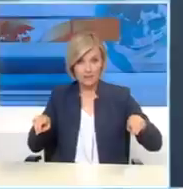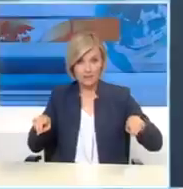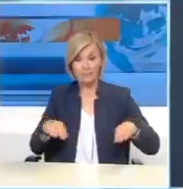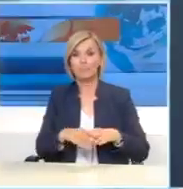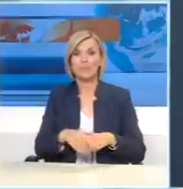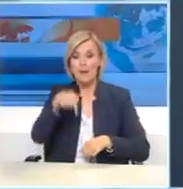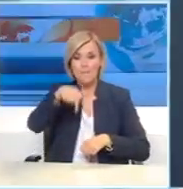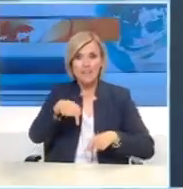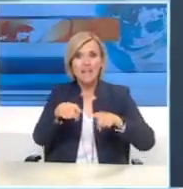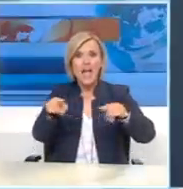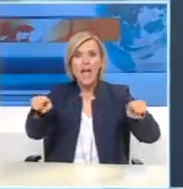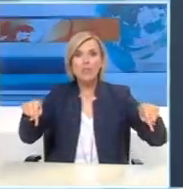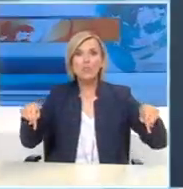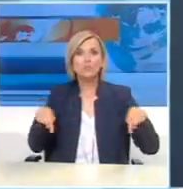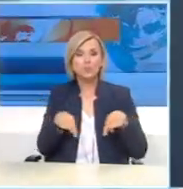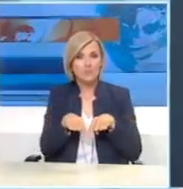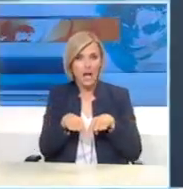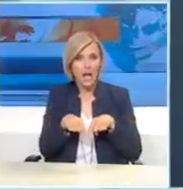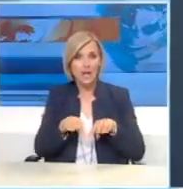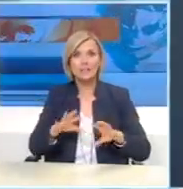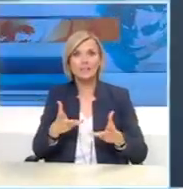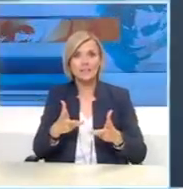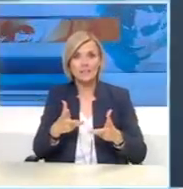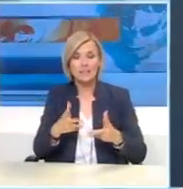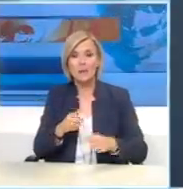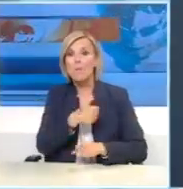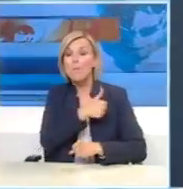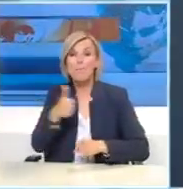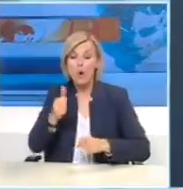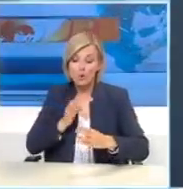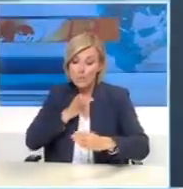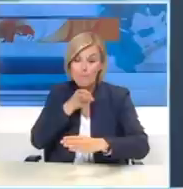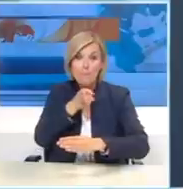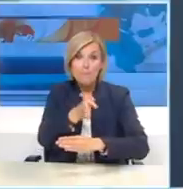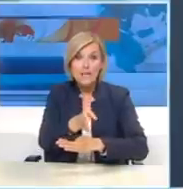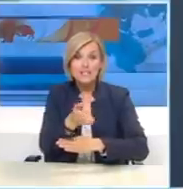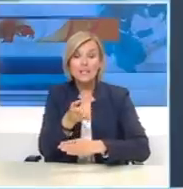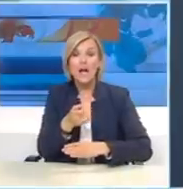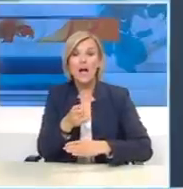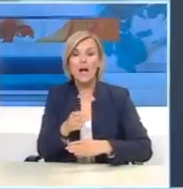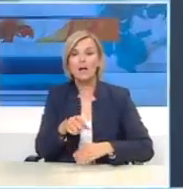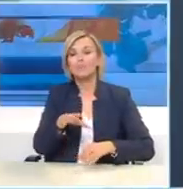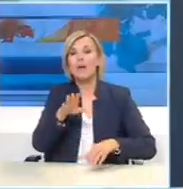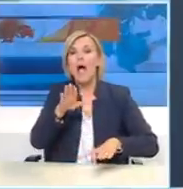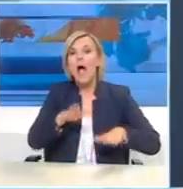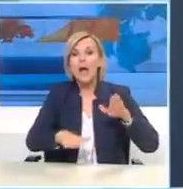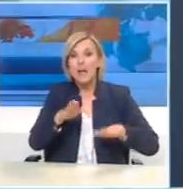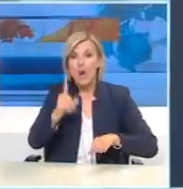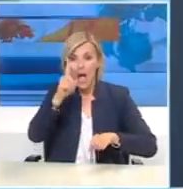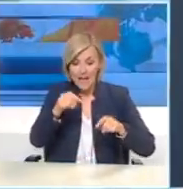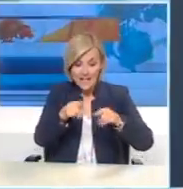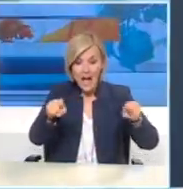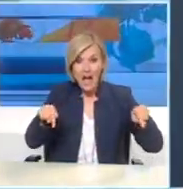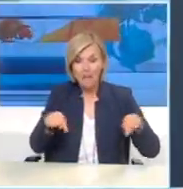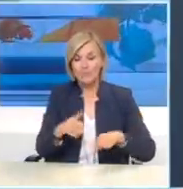Εντός αιθουσών και εν γέννη περίκλειση των χώρων, καθορισμός ανώτατου ορίου των εισερχομένων ατόμων με αριθμό τετραγωνικών ανά άτομο, 1 άτομο ανά